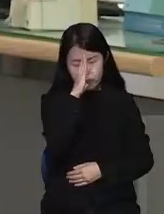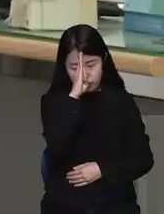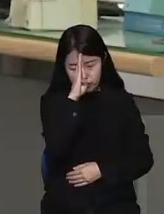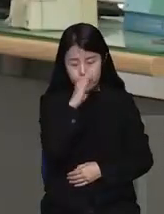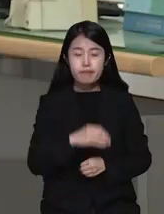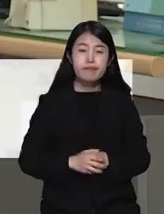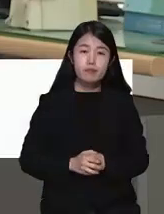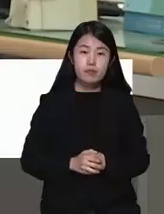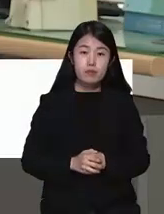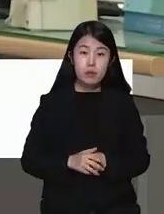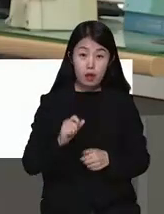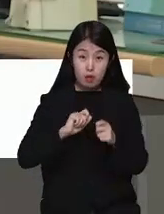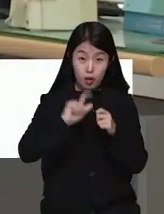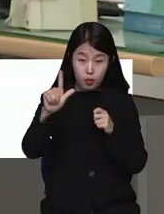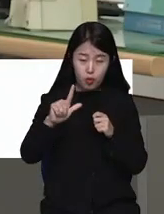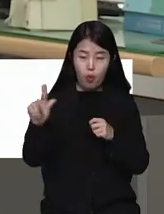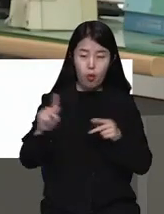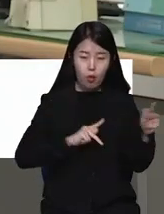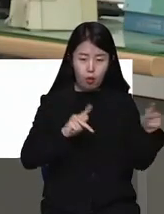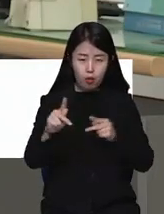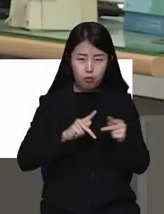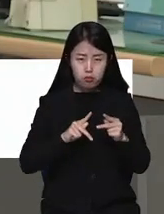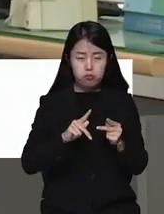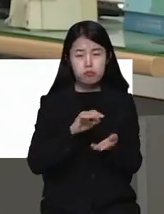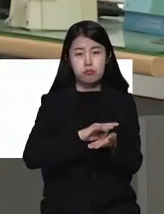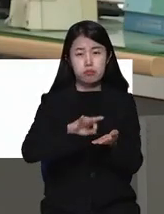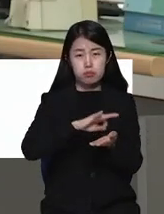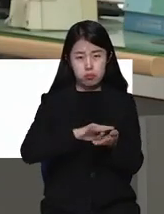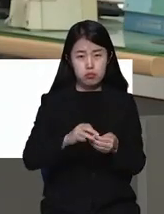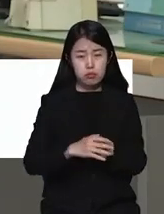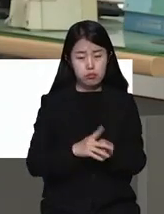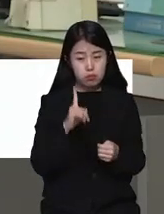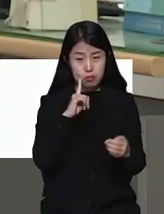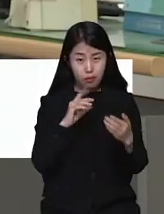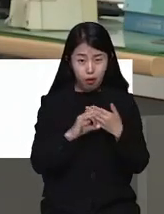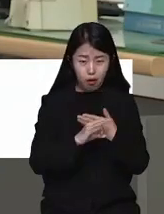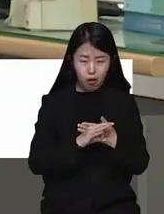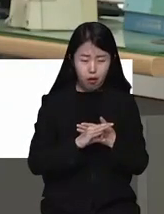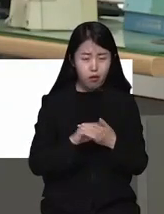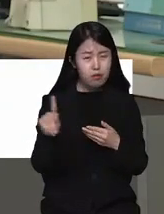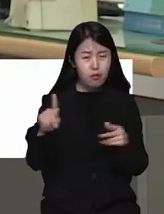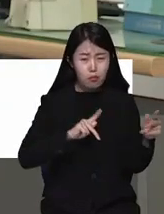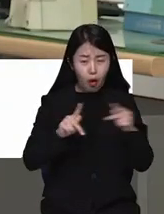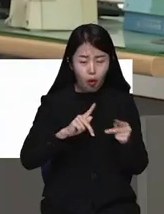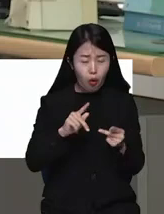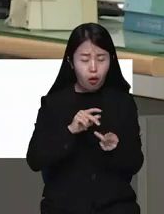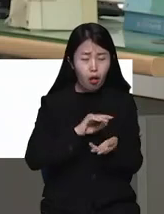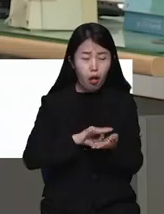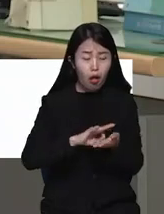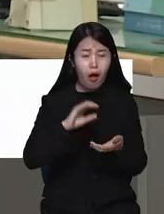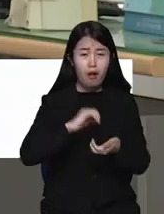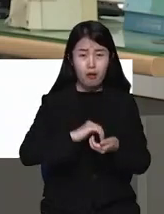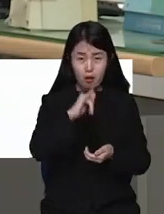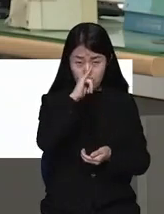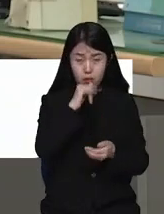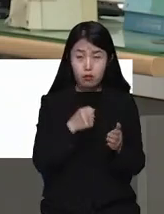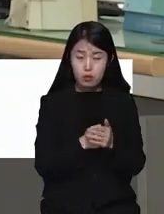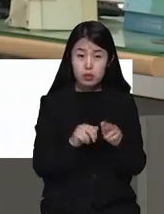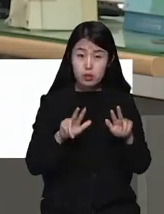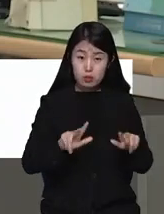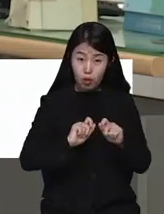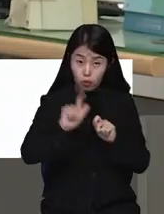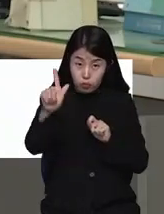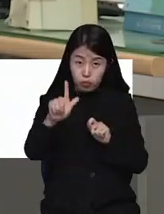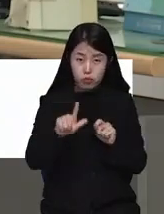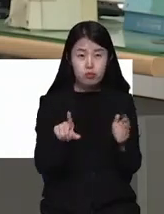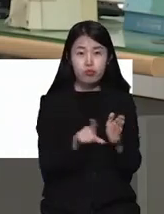대부분 마이너스 통장도 많이 사용을 하고 근데 이제 마이너스 통장도 한계가 있다 보니까 지금은 거의